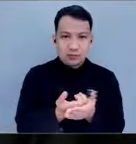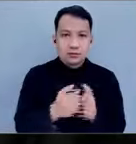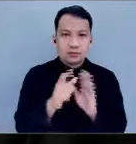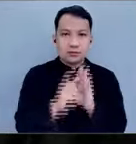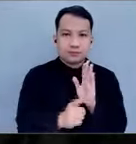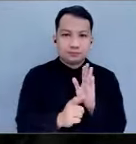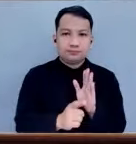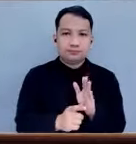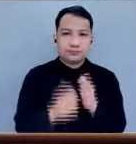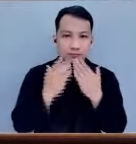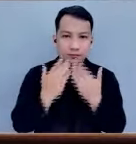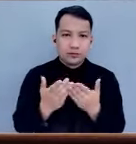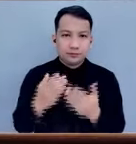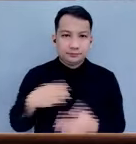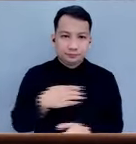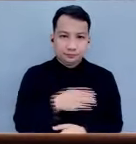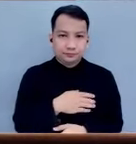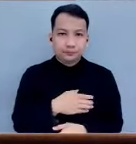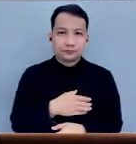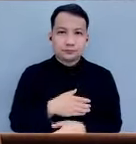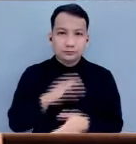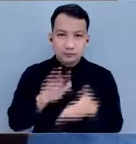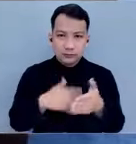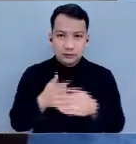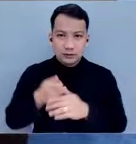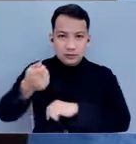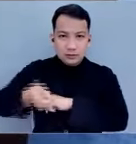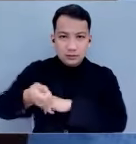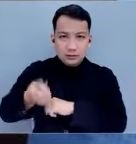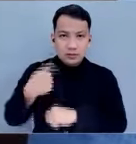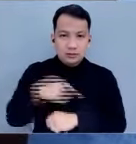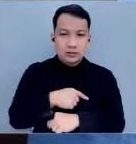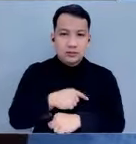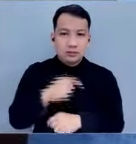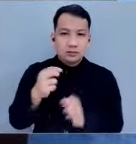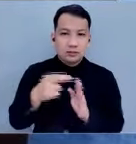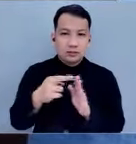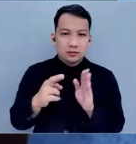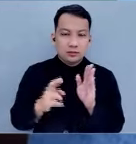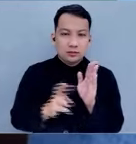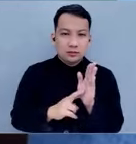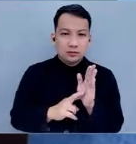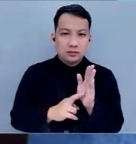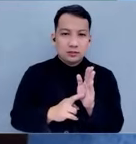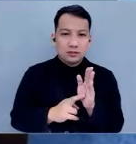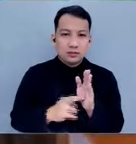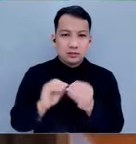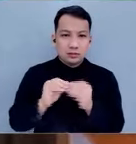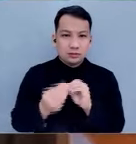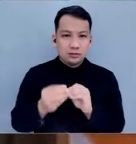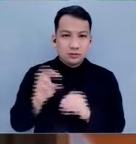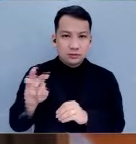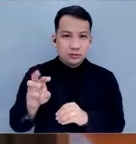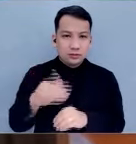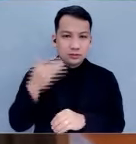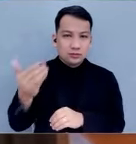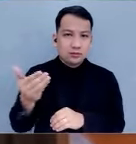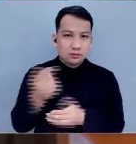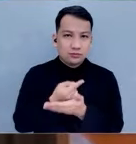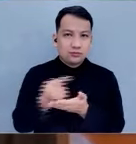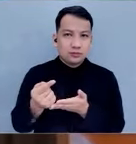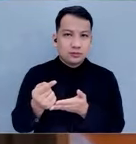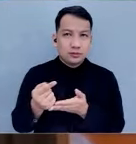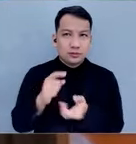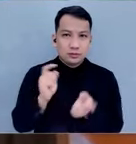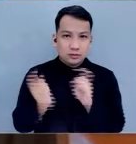Ikinatuwa ng Kamara ang nakatakdang pagdinig ng Senado sa resolution of both houses number 6 sa susunod na linggo para amyendahan ang